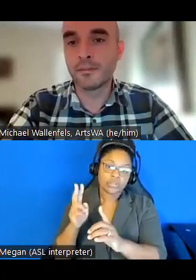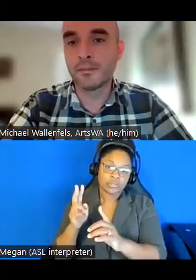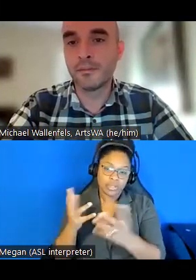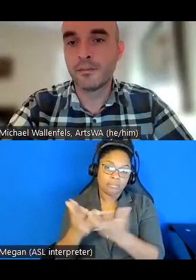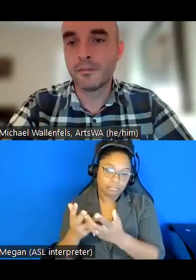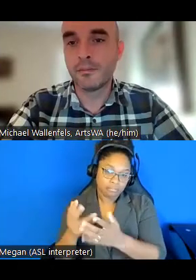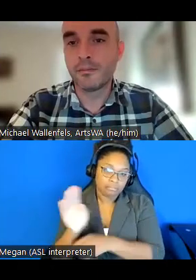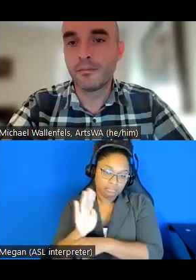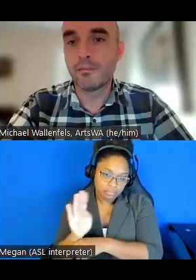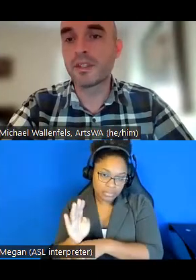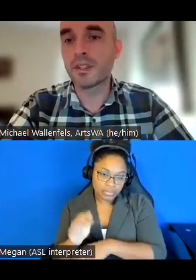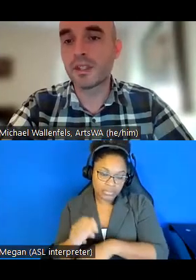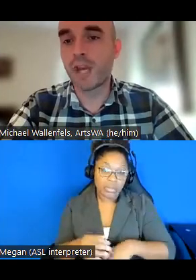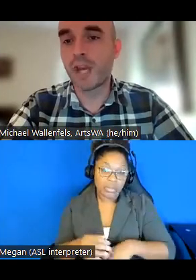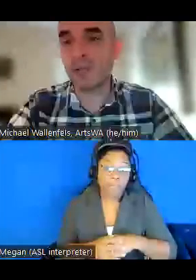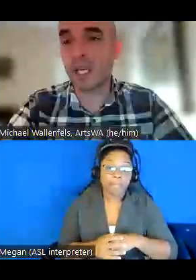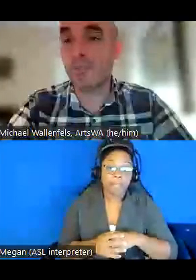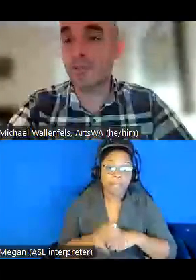무시한 경우